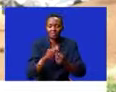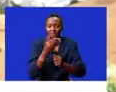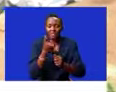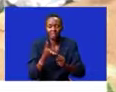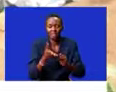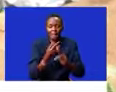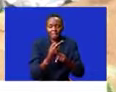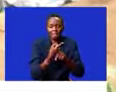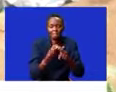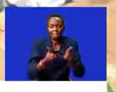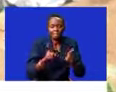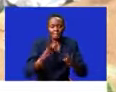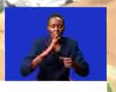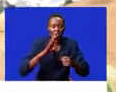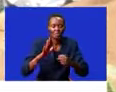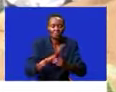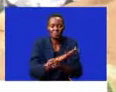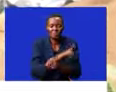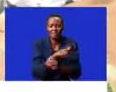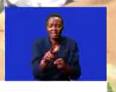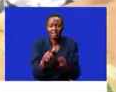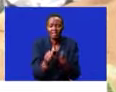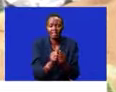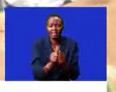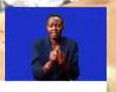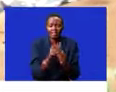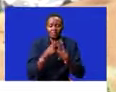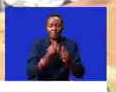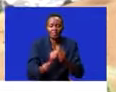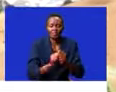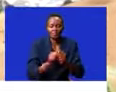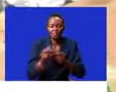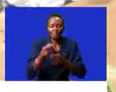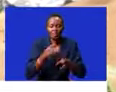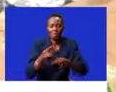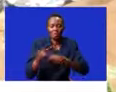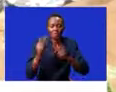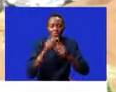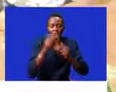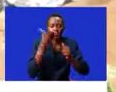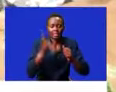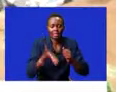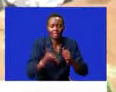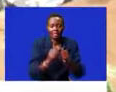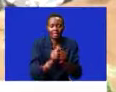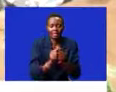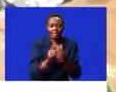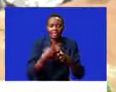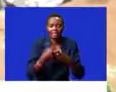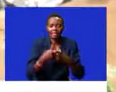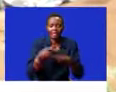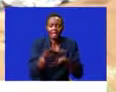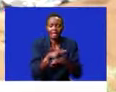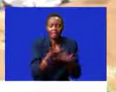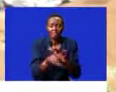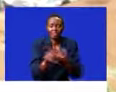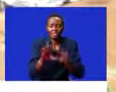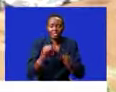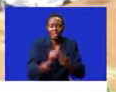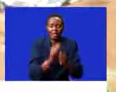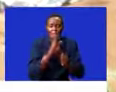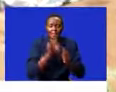To hula ni kanyo maka pi oa chakre malo ndara kochiko kanyo. To gik manyocha ji okawo kata lo